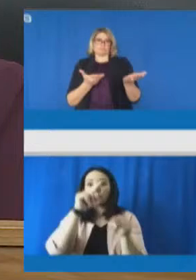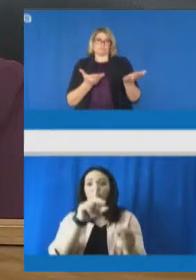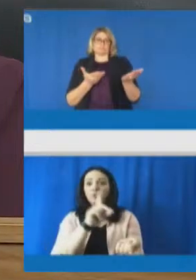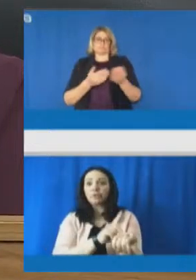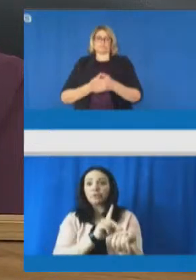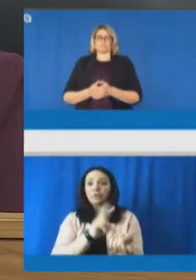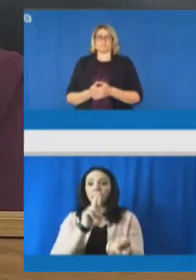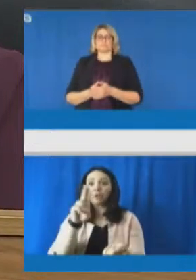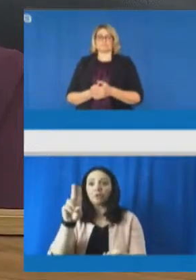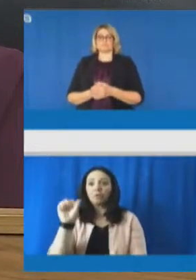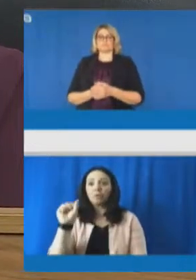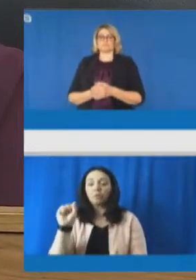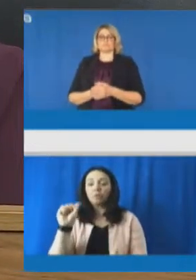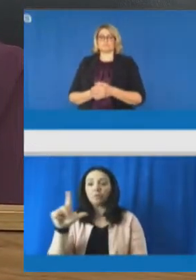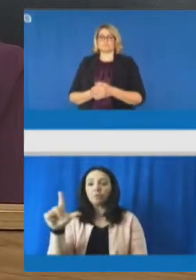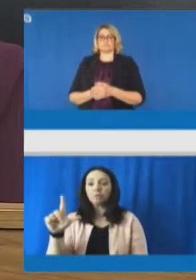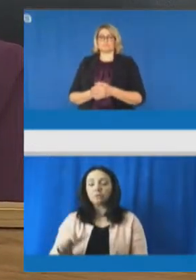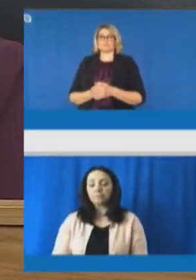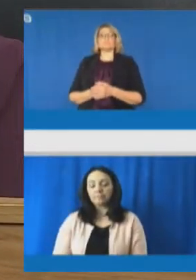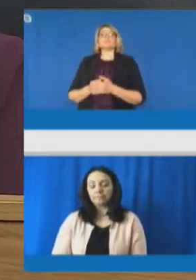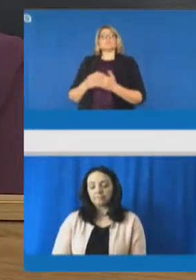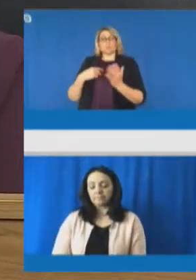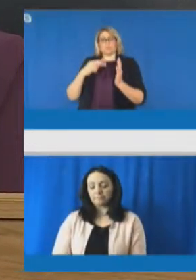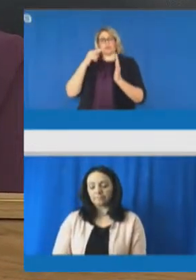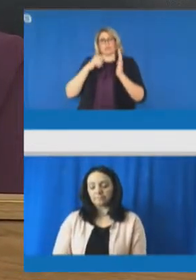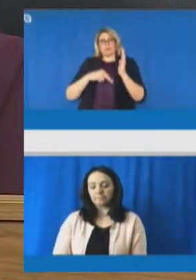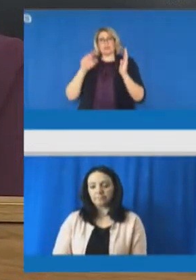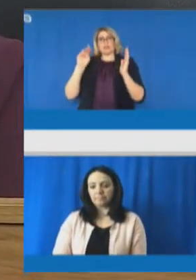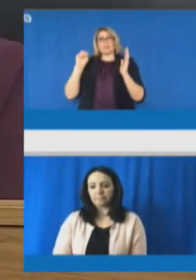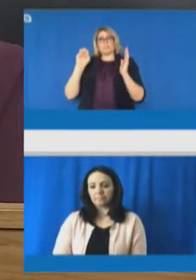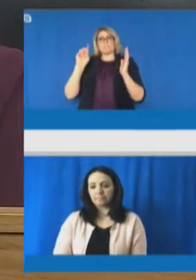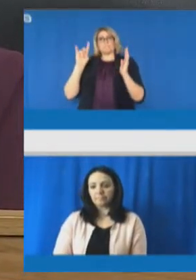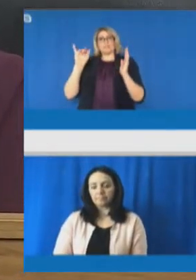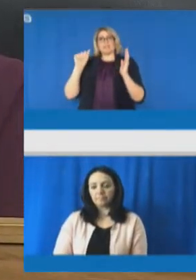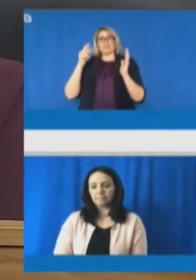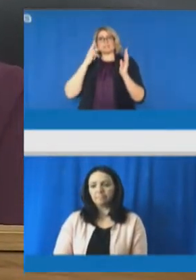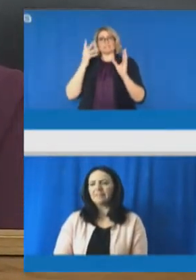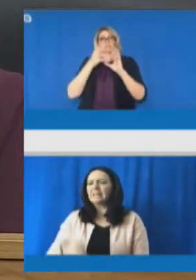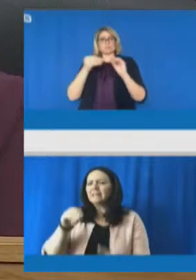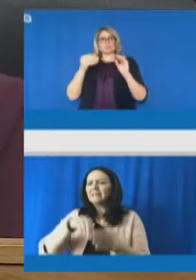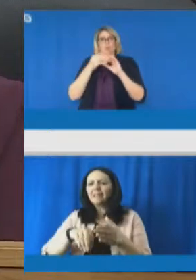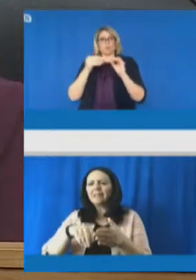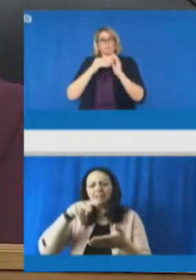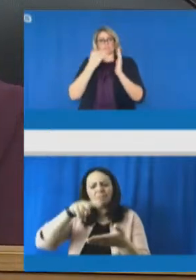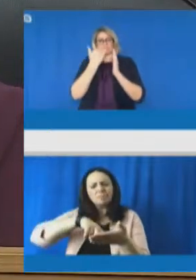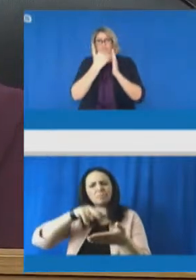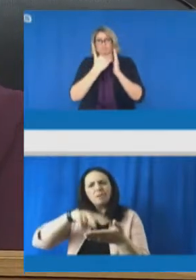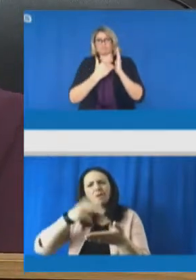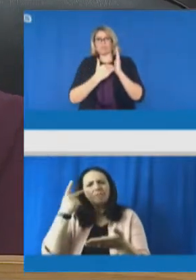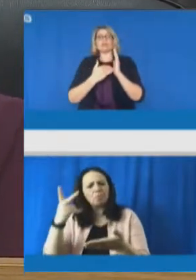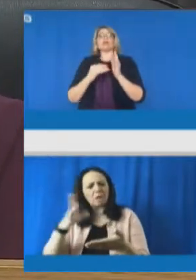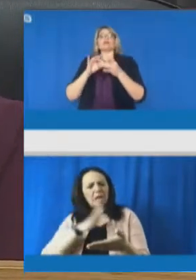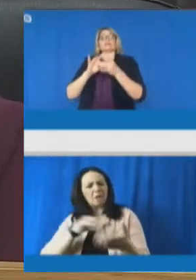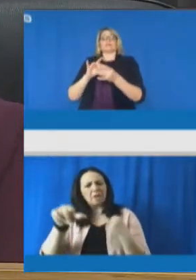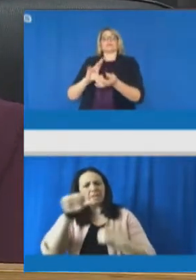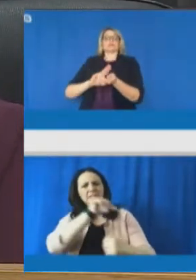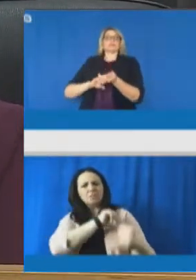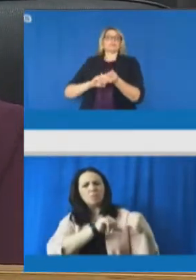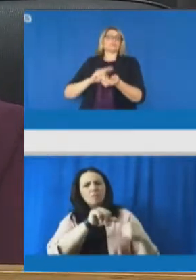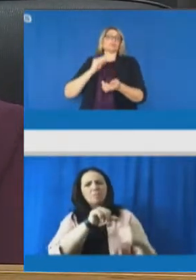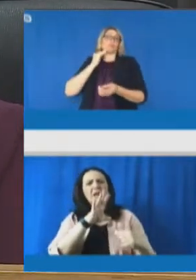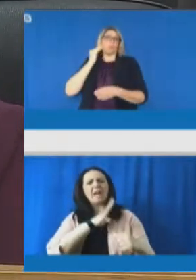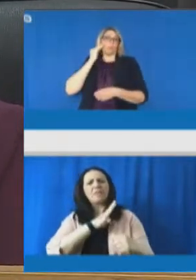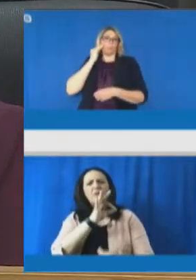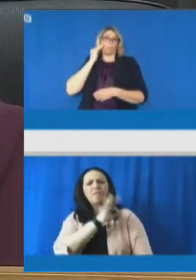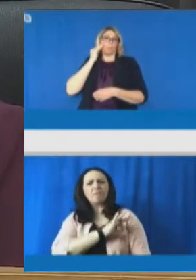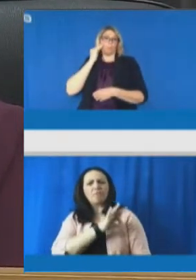encourager les Néo-Brunswickois à se faire vacciner puis pour répondre à ces inquiétudes-là? Absolument. On a des